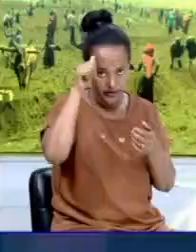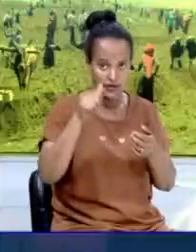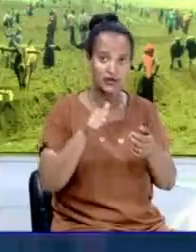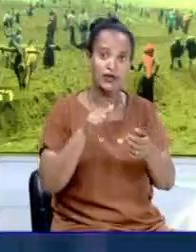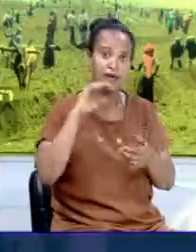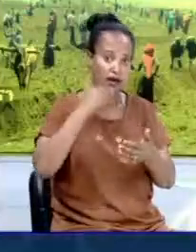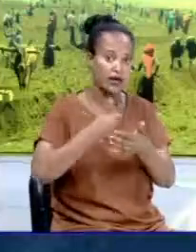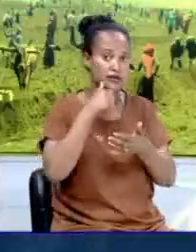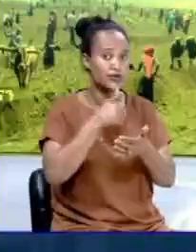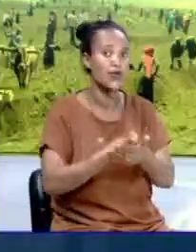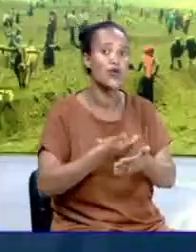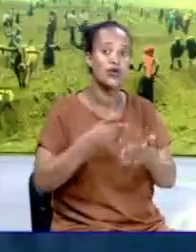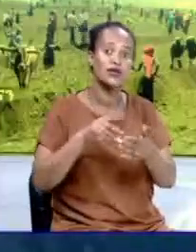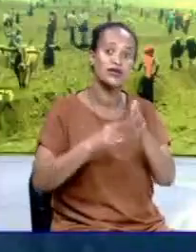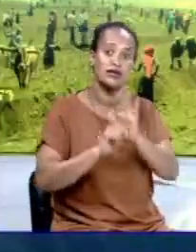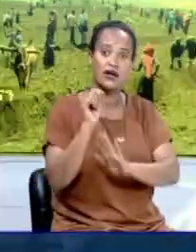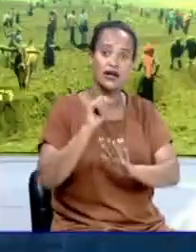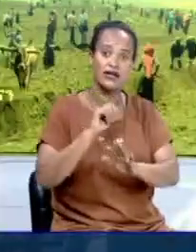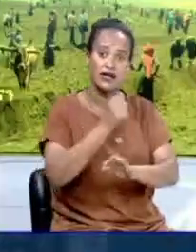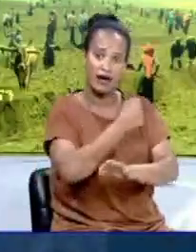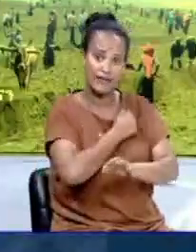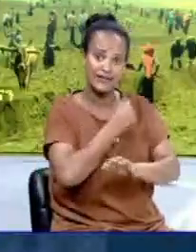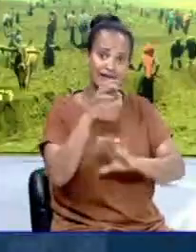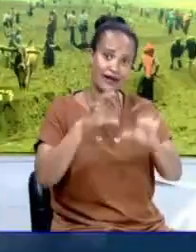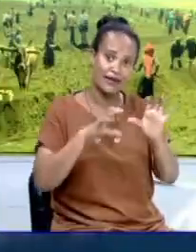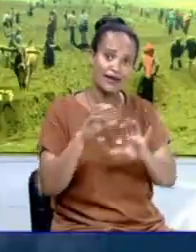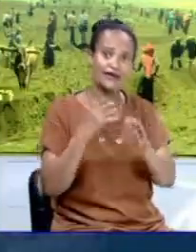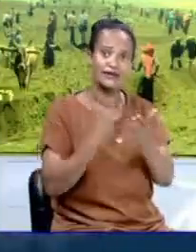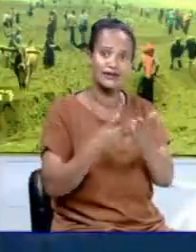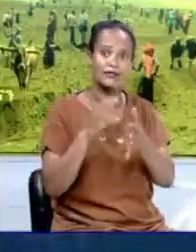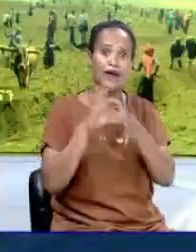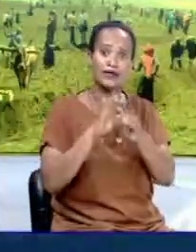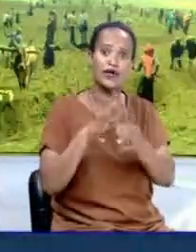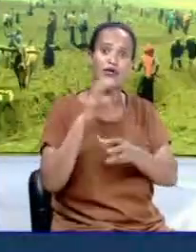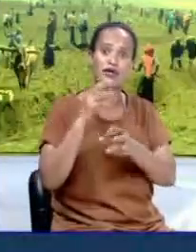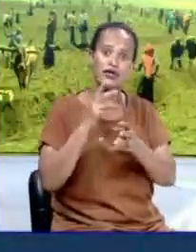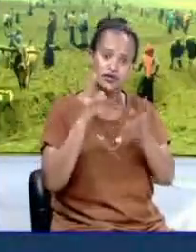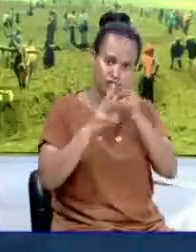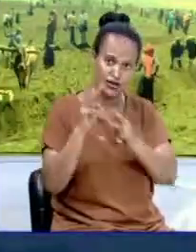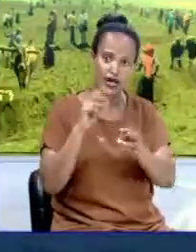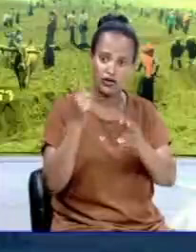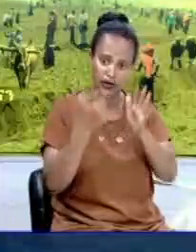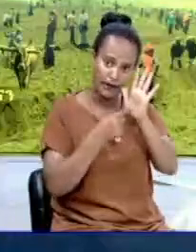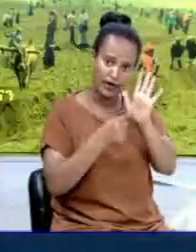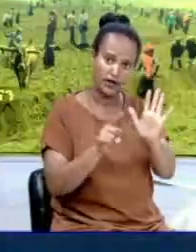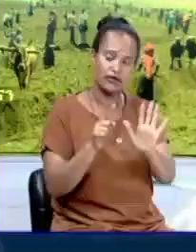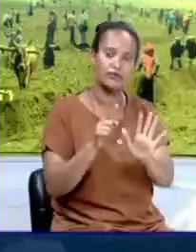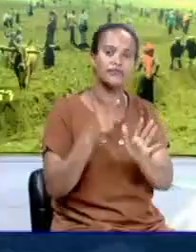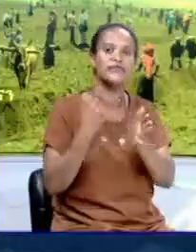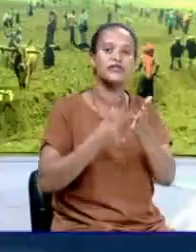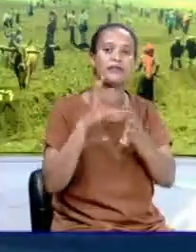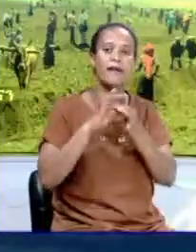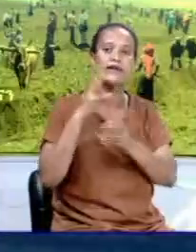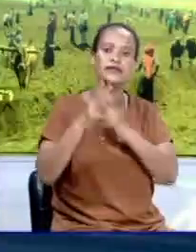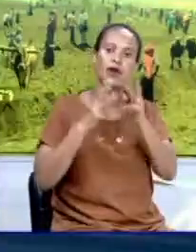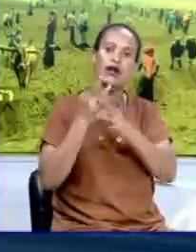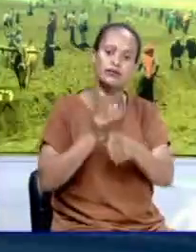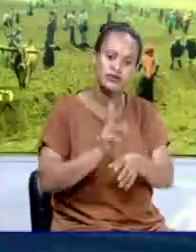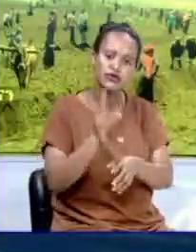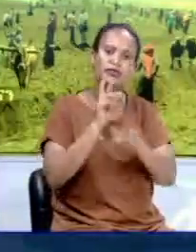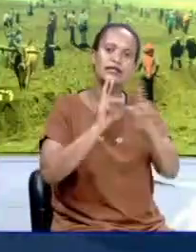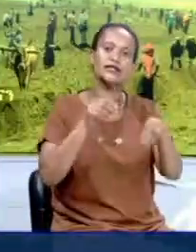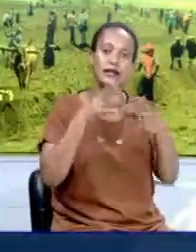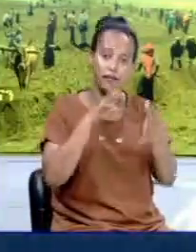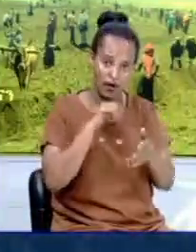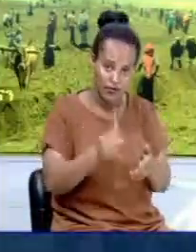ኣንስትዮ ትግራይ ዝተፈፀመ ጀኖሳይዳዊ ዓመፅ ዘብፅሑ ዘሎ ማሕበረሰብ ቅልላውን ካልኦትን ኣመልኪቶም ብምግላፅ ማሕበረሰብ ዓለም ህፁፅ ግብረ መልሲ